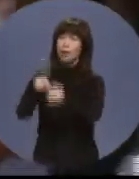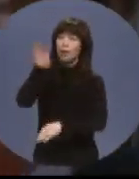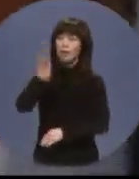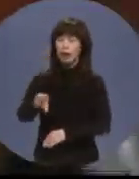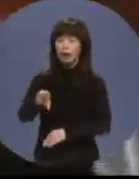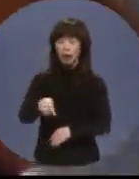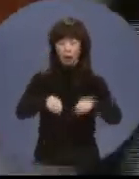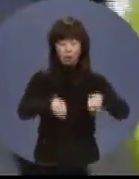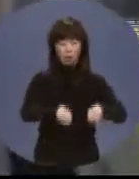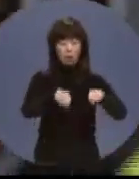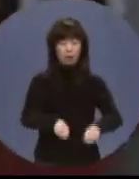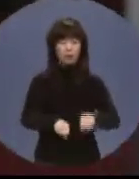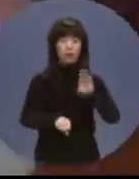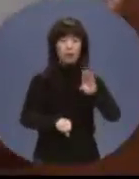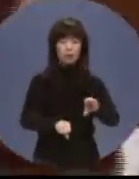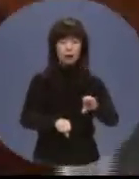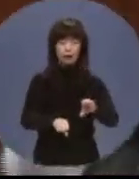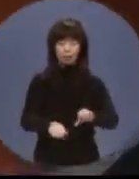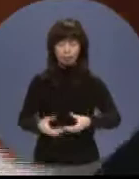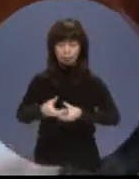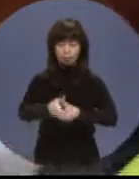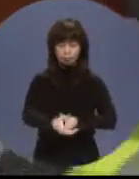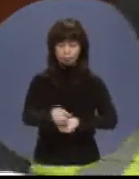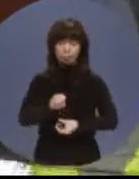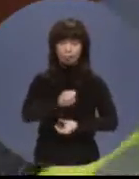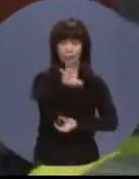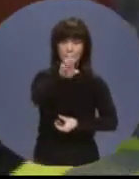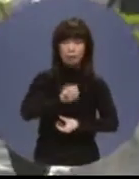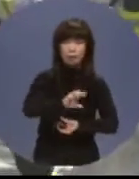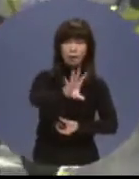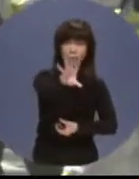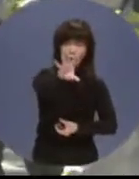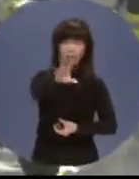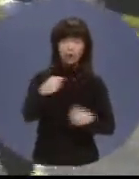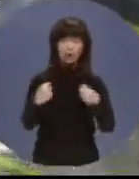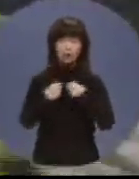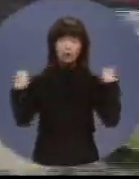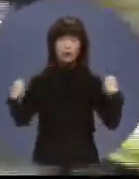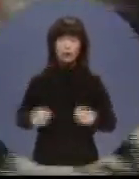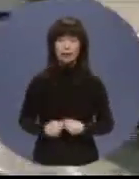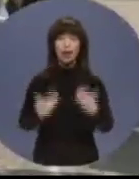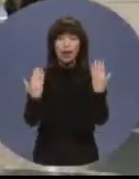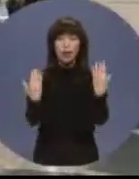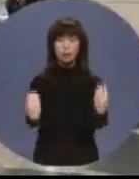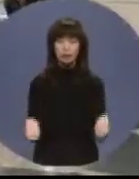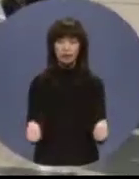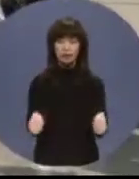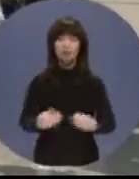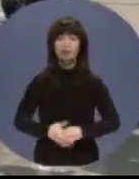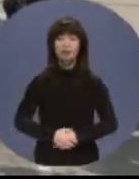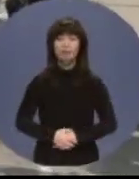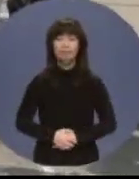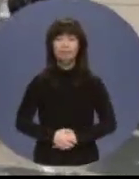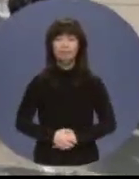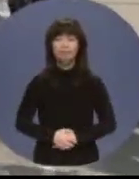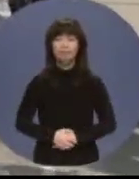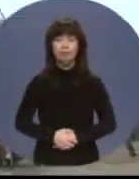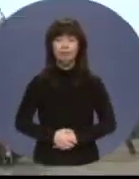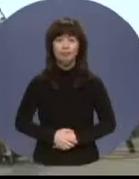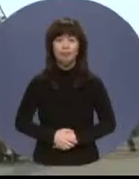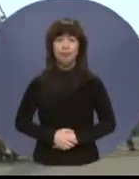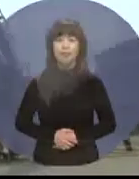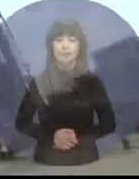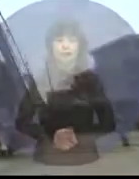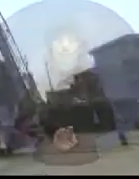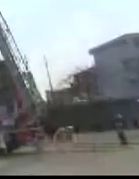最後は、はしご車やポンプ車による一斉放水が行われ、出初め式を華やかに締めくくりました